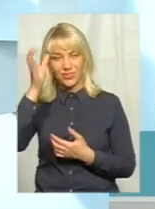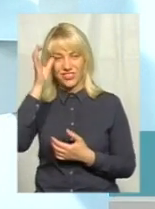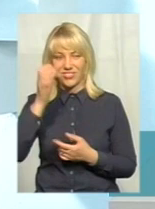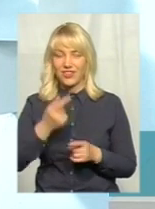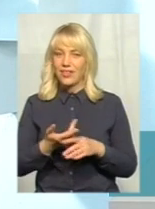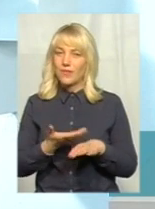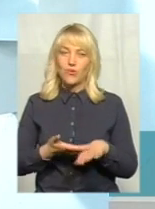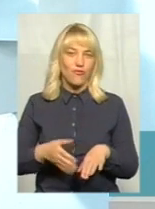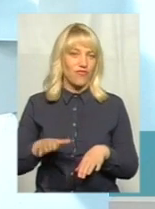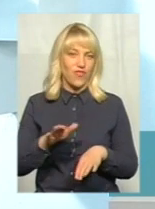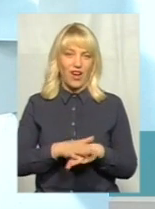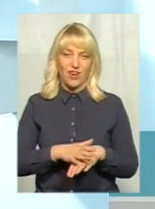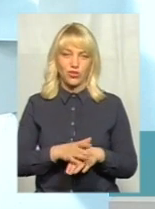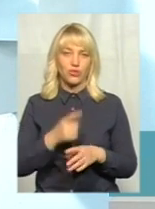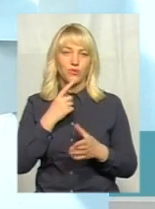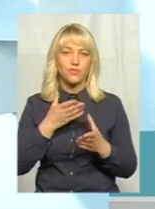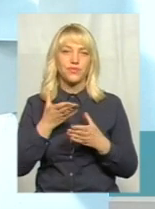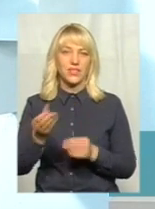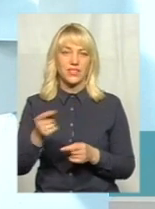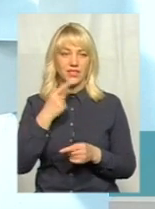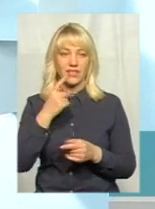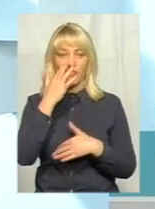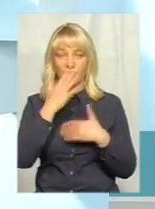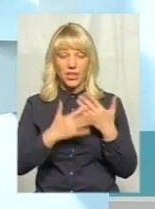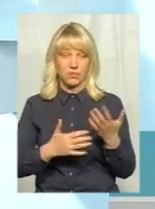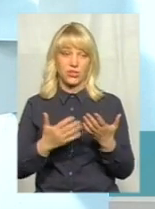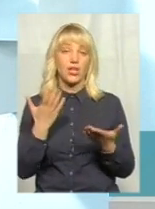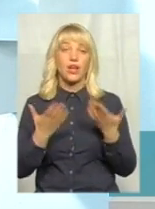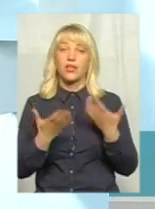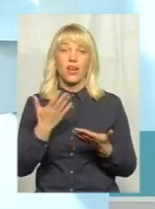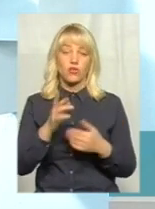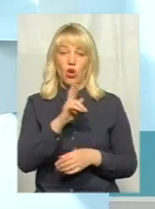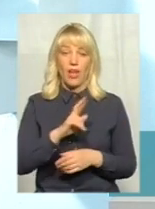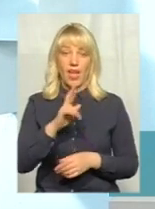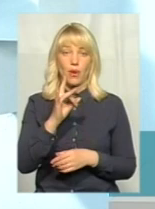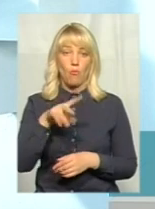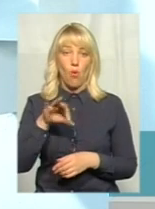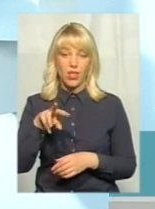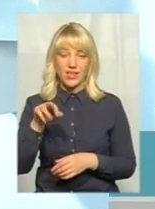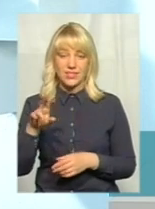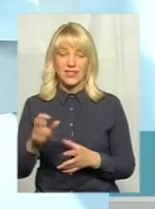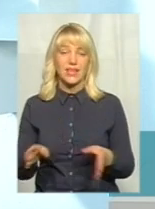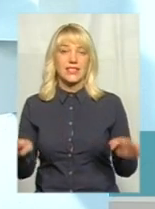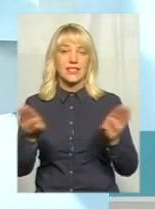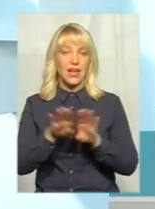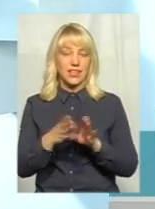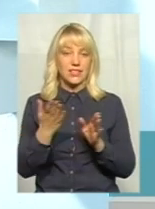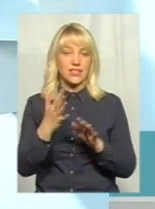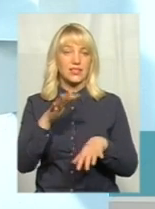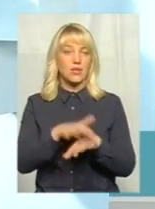важко мотивувати людей, що, ну, вибачте, якщо, допустимо, в Ярмолинцях закрився якась філія банку, а